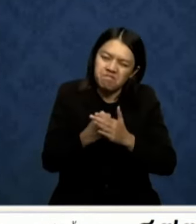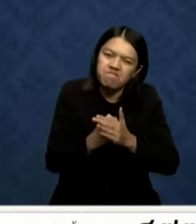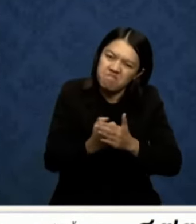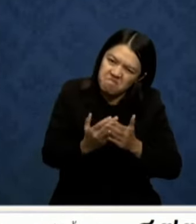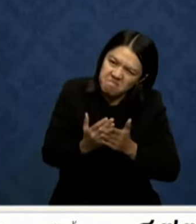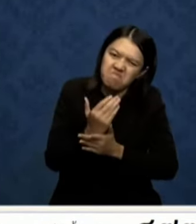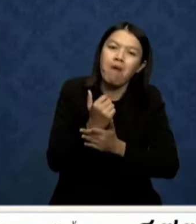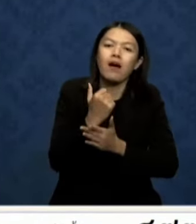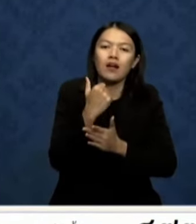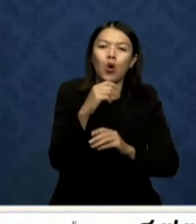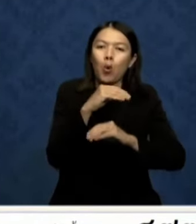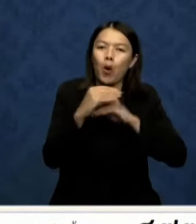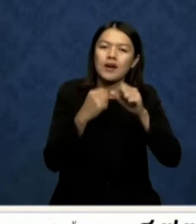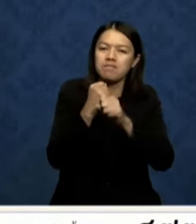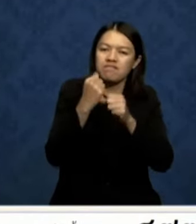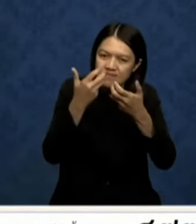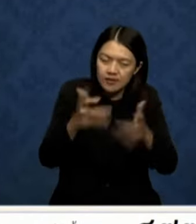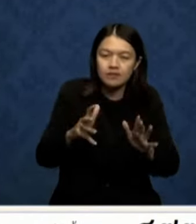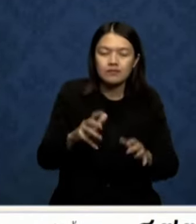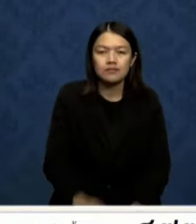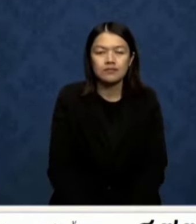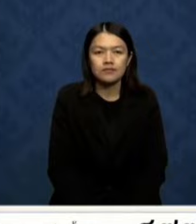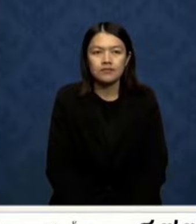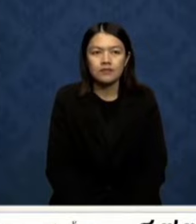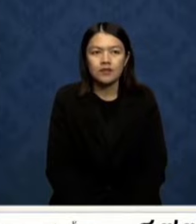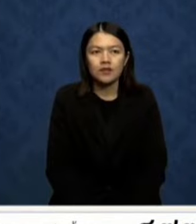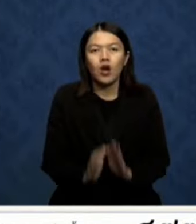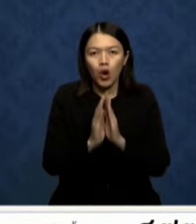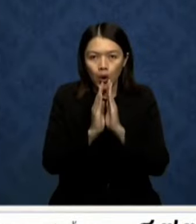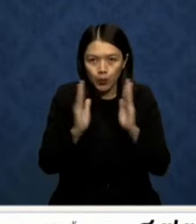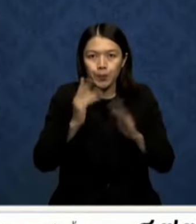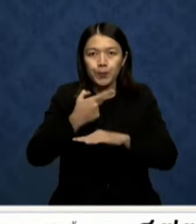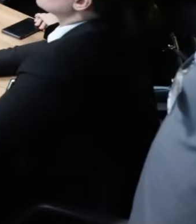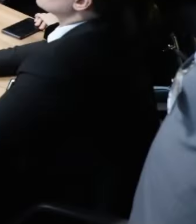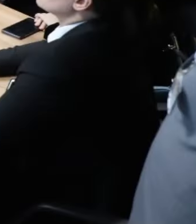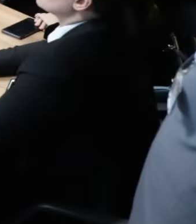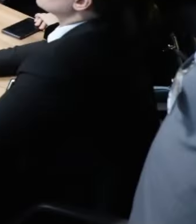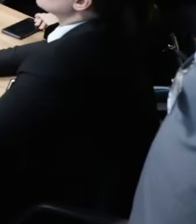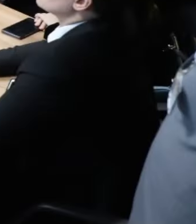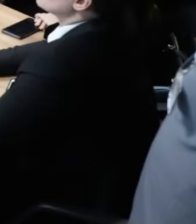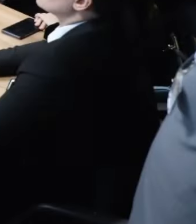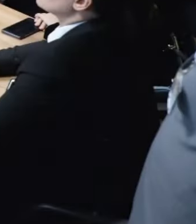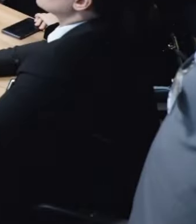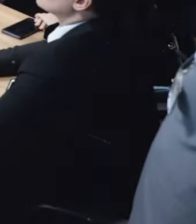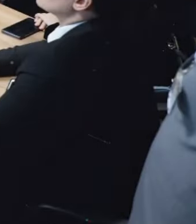น้าโครงการให้สำเร็จให้ได้นะครับก็ขอกราบขอบพระคุณท่านประธานครับ